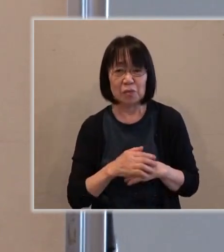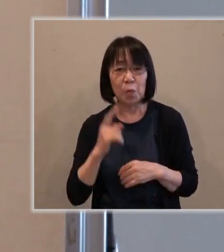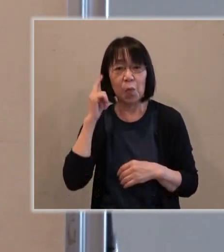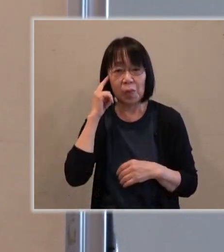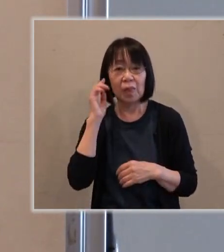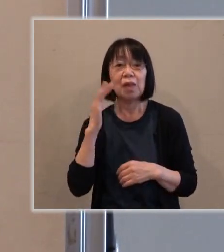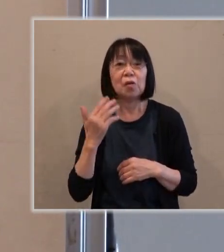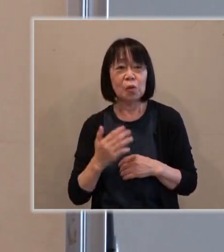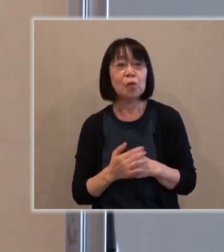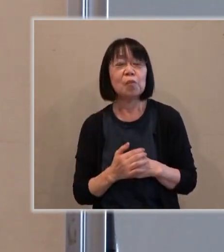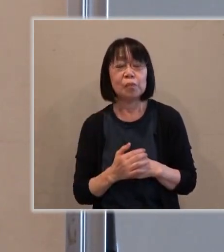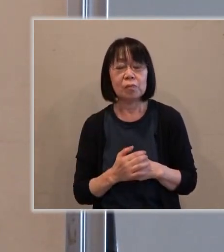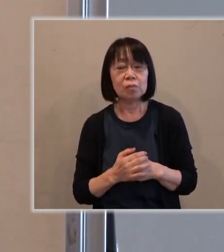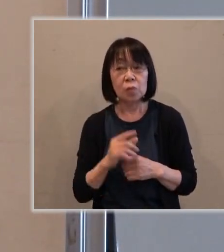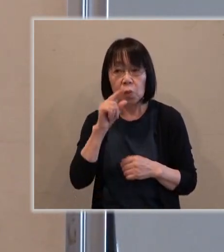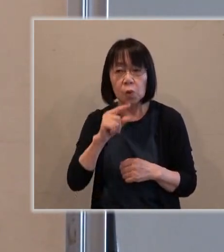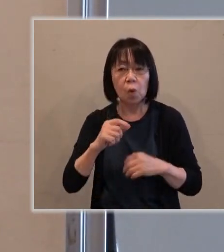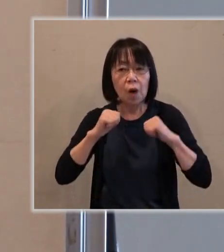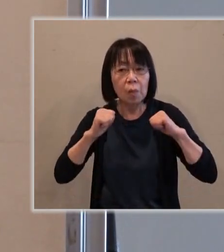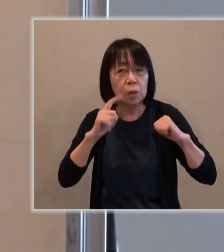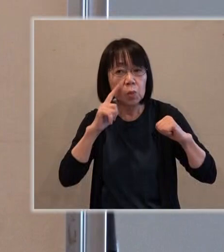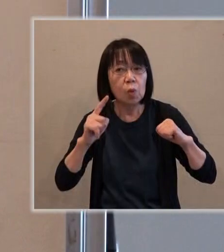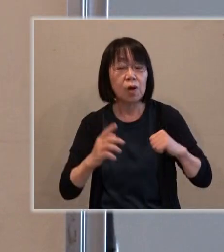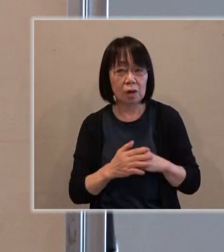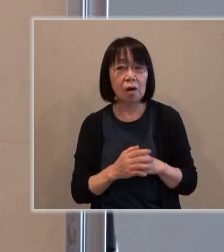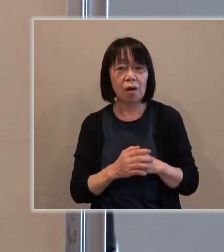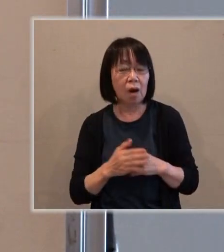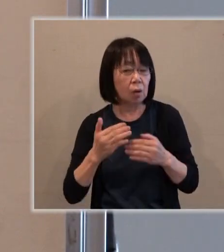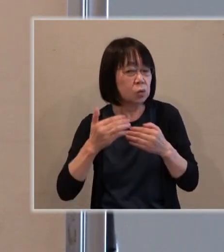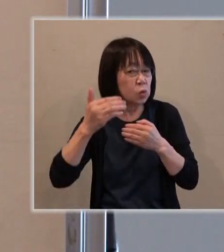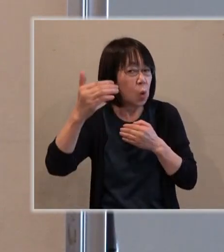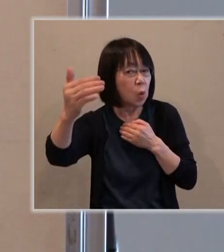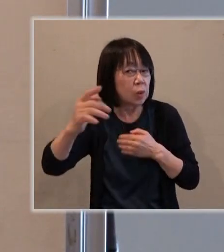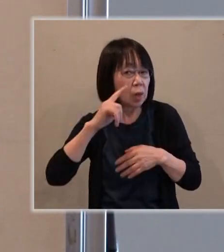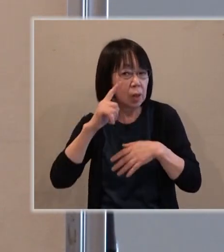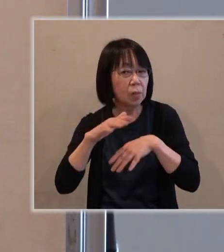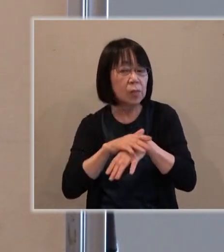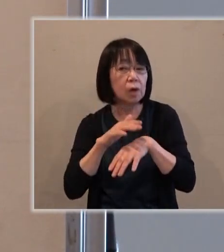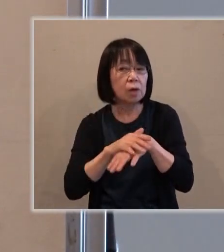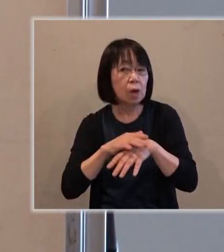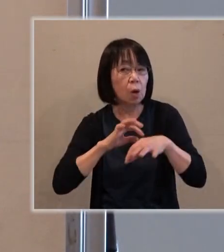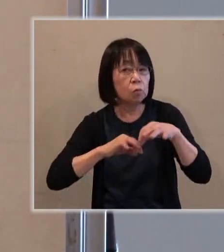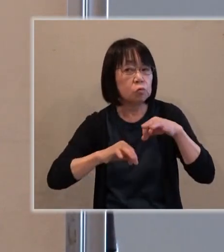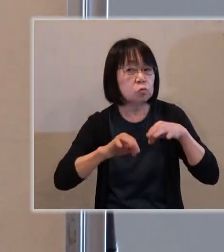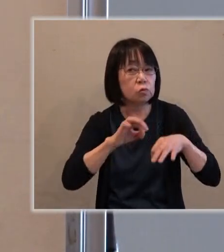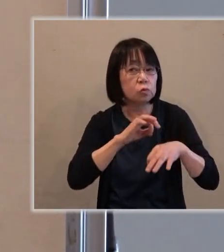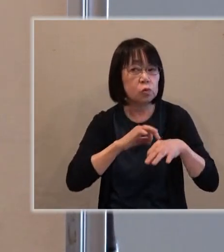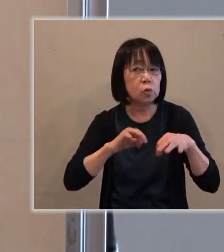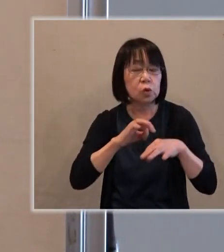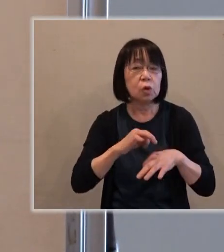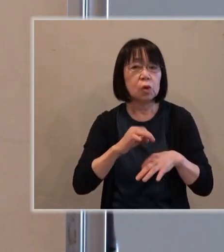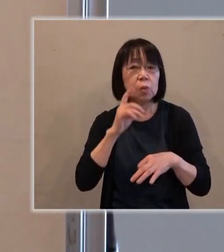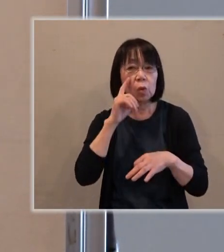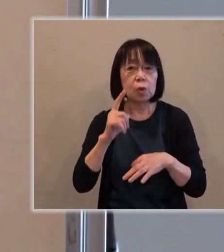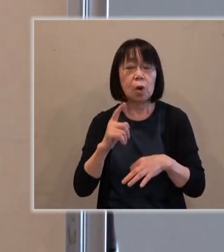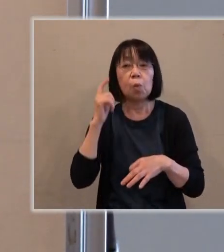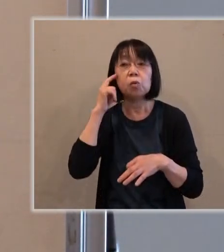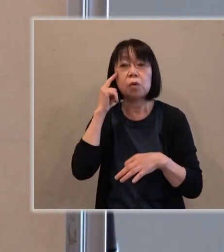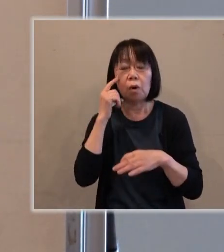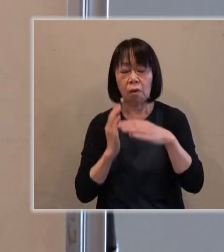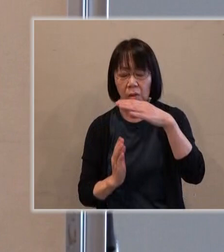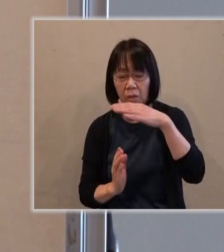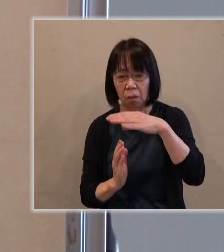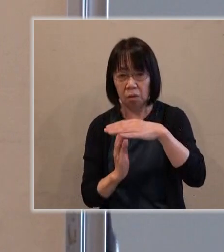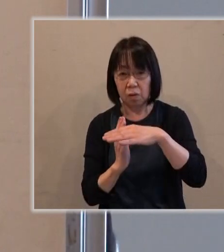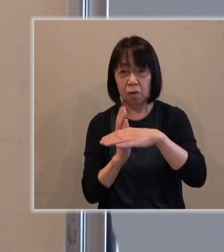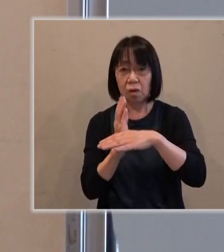あのもっともっとちゃんと長期的にあの視点で長期的な視点で運用してみようと思ったらいきなりグワーってもう数が伸びてって